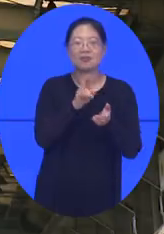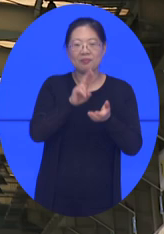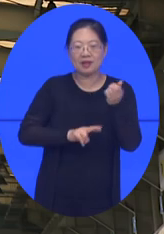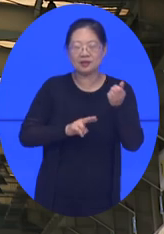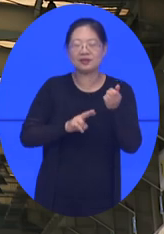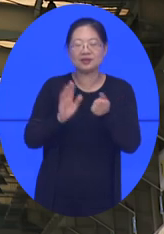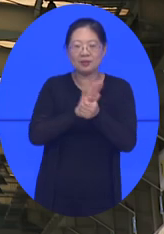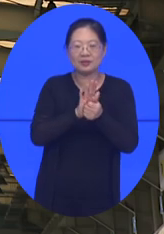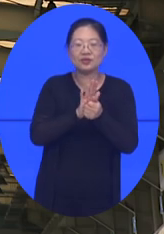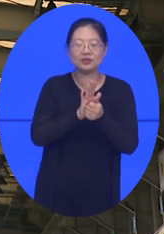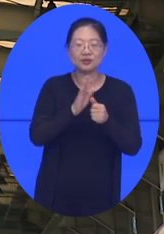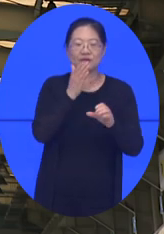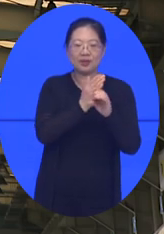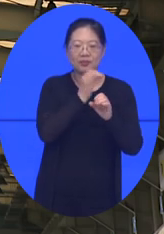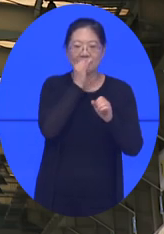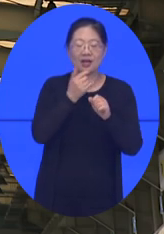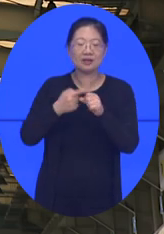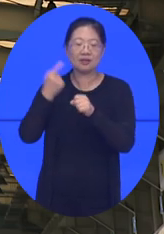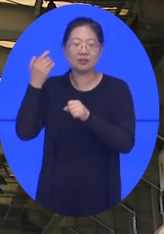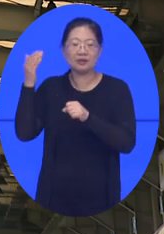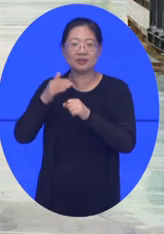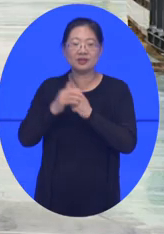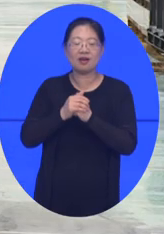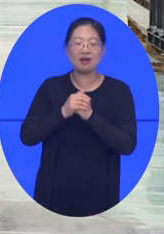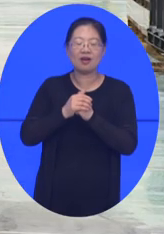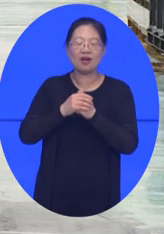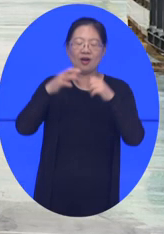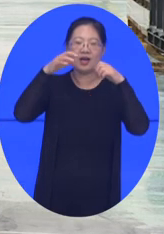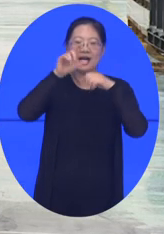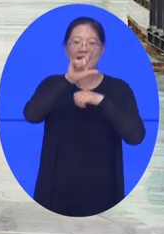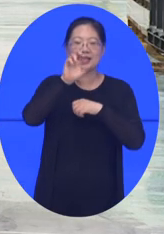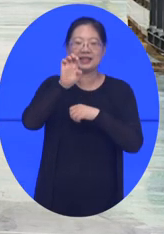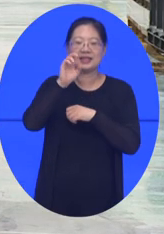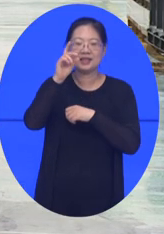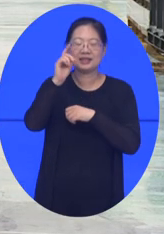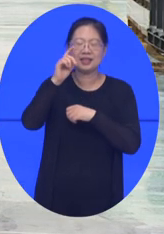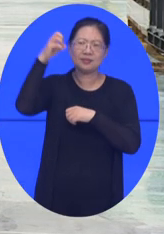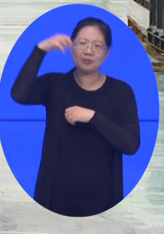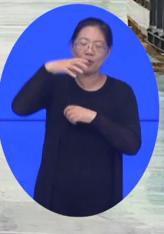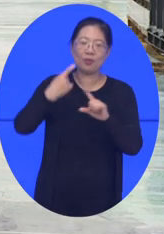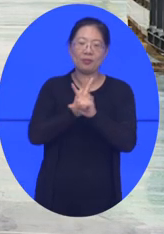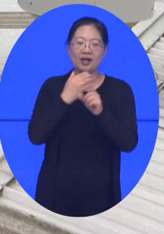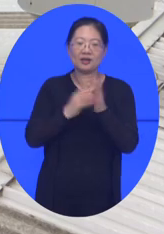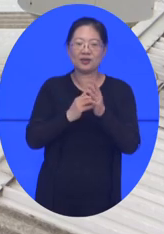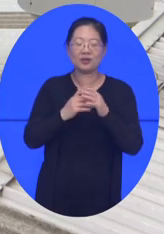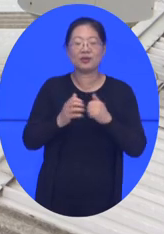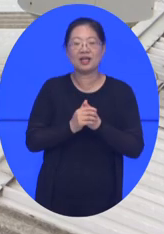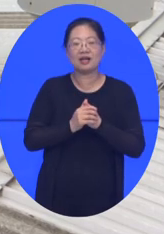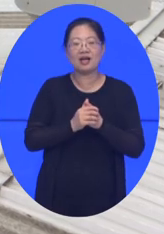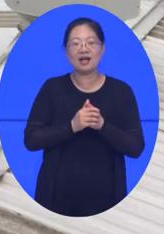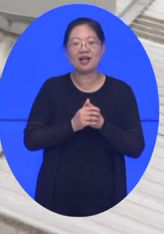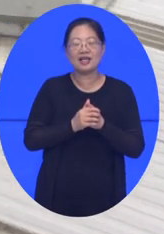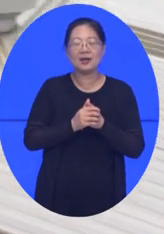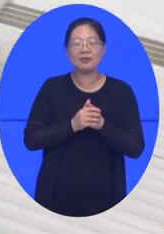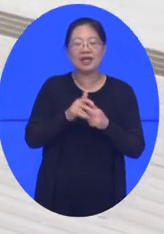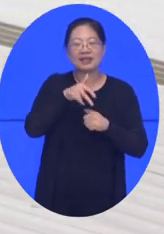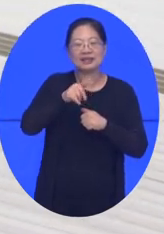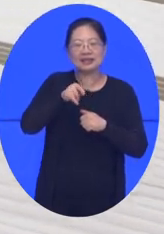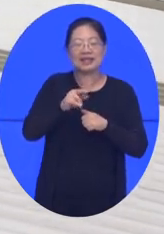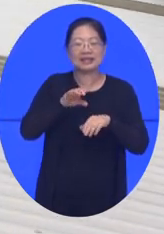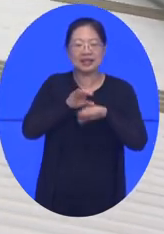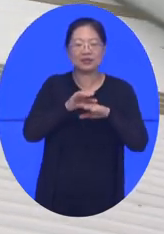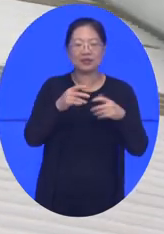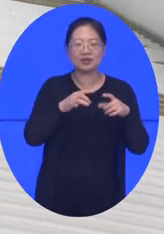합니다. 지난해부터 공장 조명을 LED로 바꾸고 지게차도 전기차로 교체했습니다.